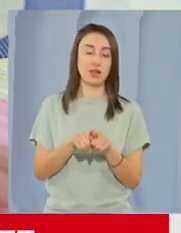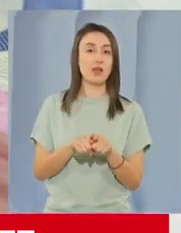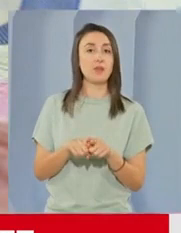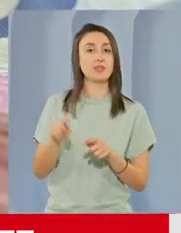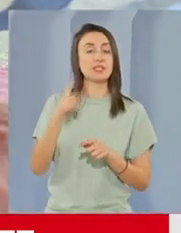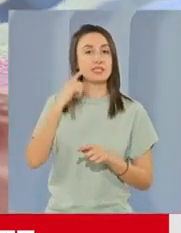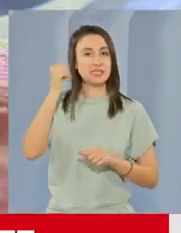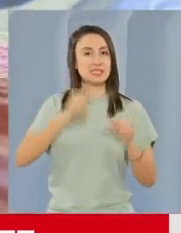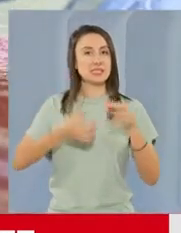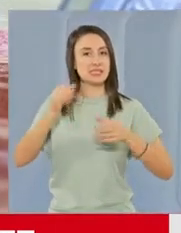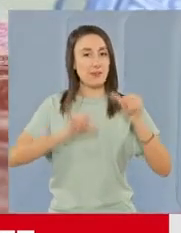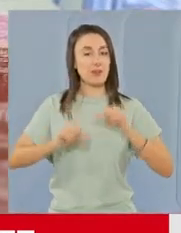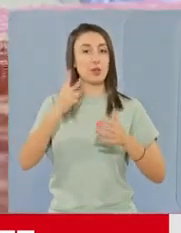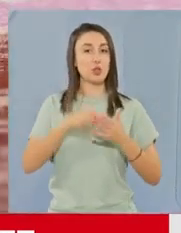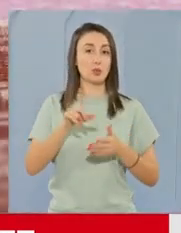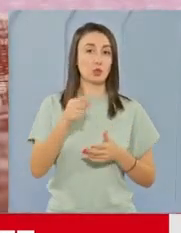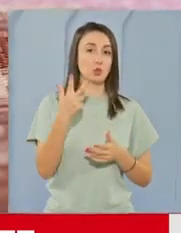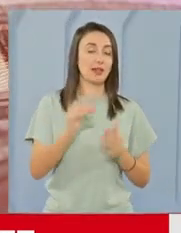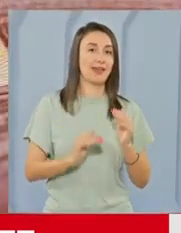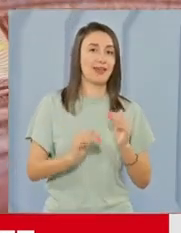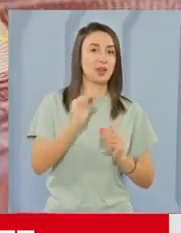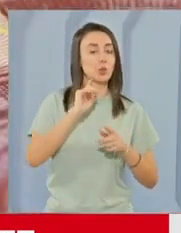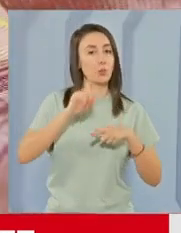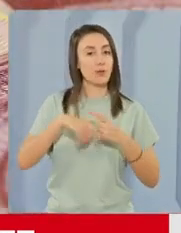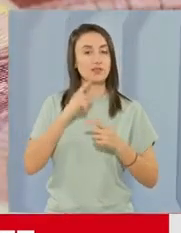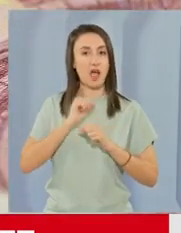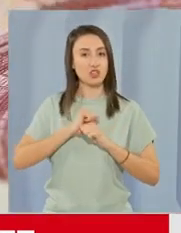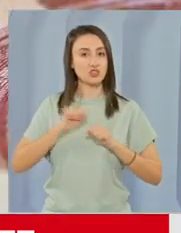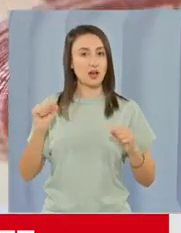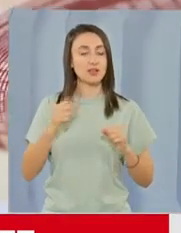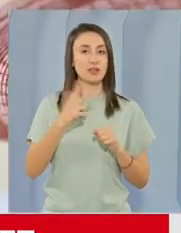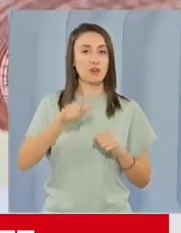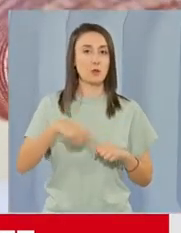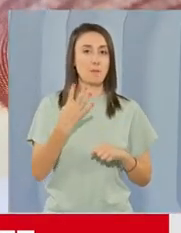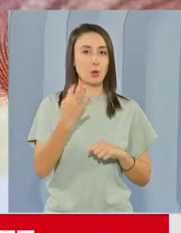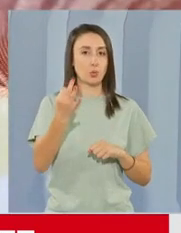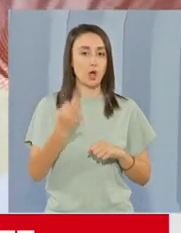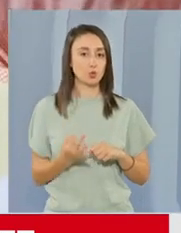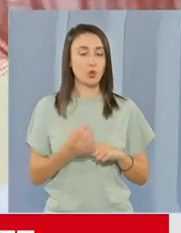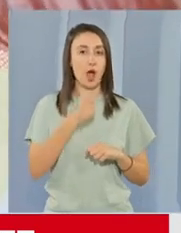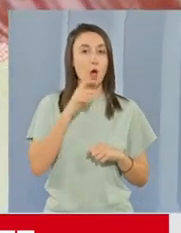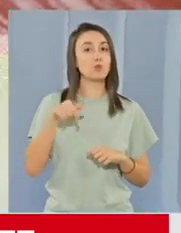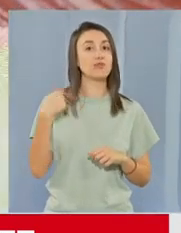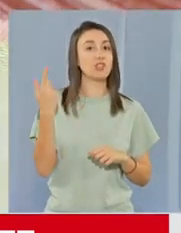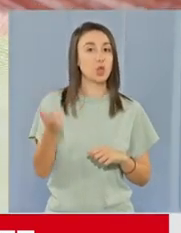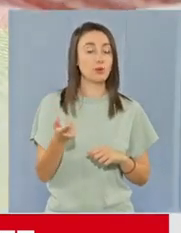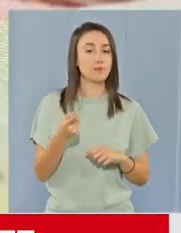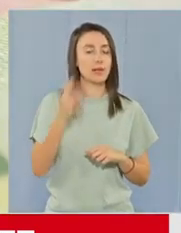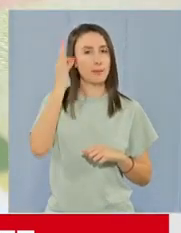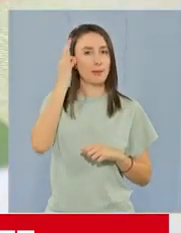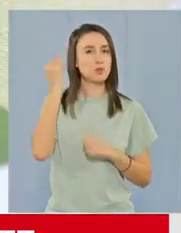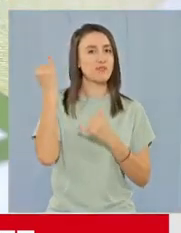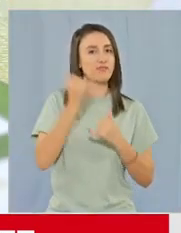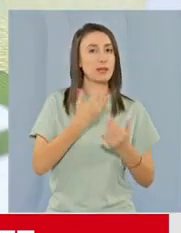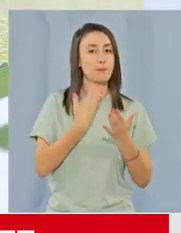luna septembrie 2023, iar creșterea ar urma să accelereze la 3,4% anul viitor. Previziunile vin